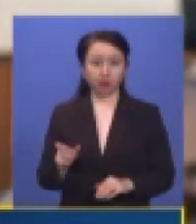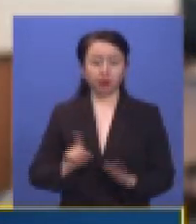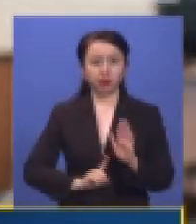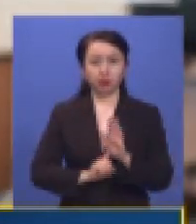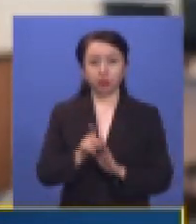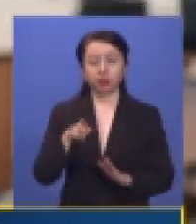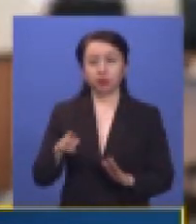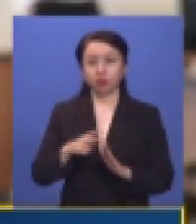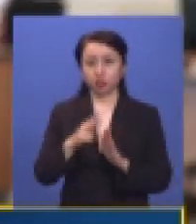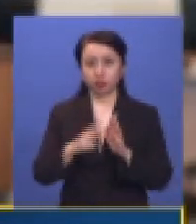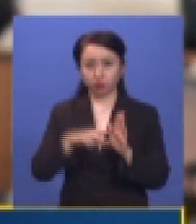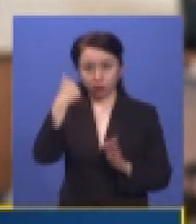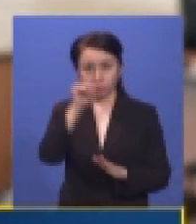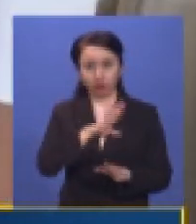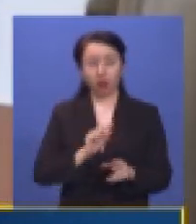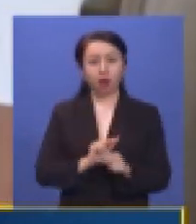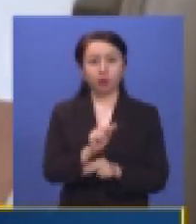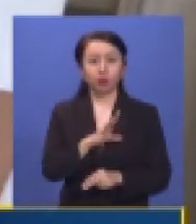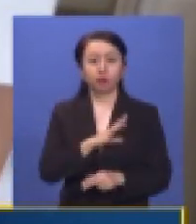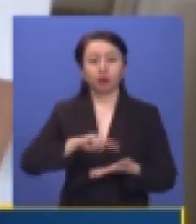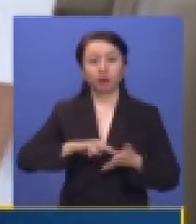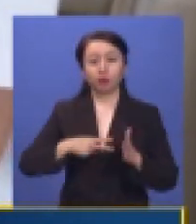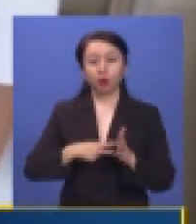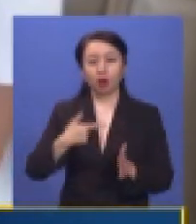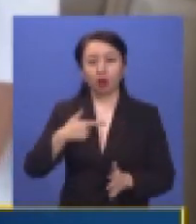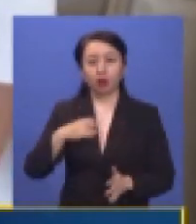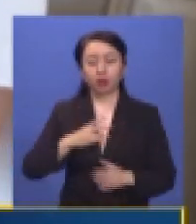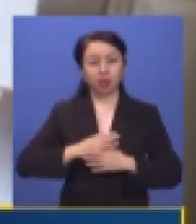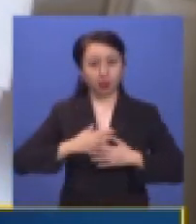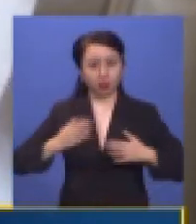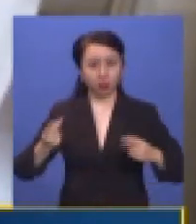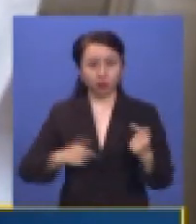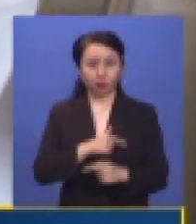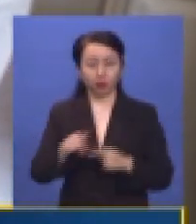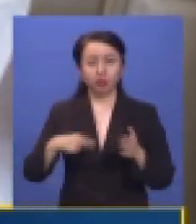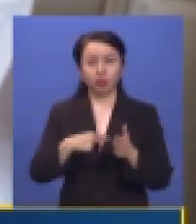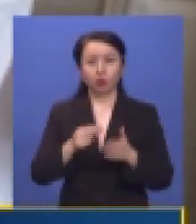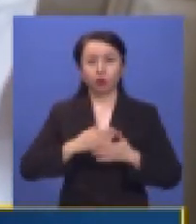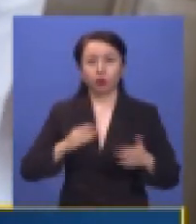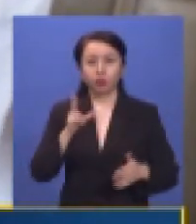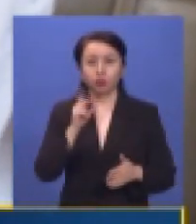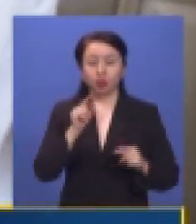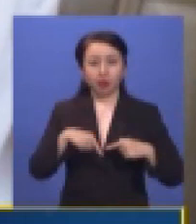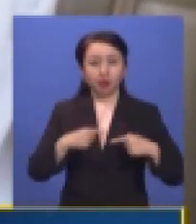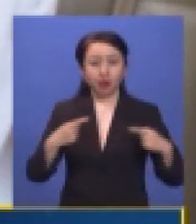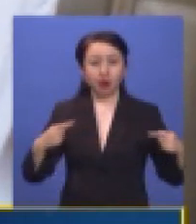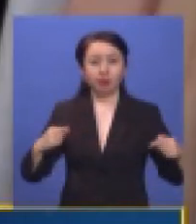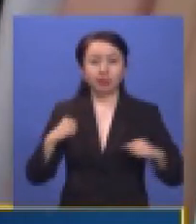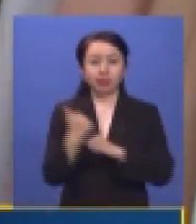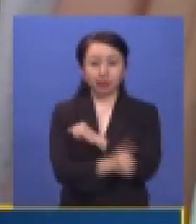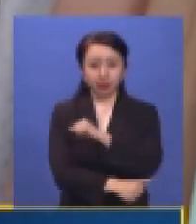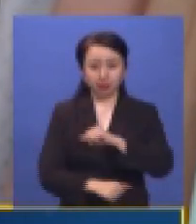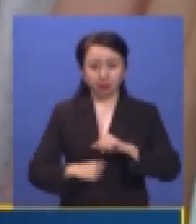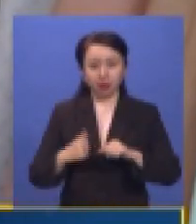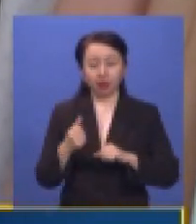начиная с 2017 года, прошли это обучение. В планах у Галины Бейсеновой расширить бизнес, закупить большее количество разнообразных тканей и